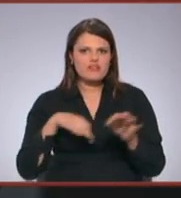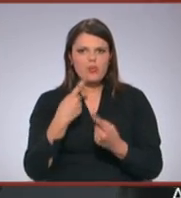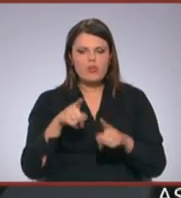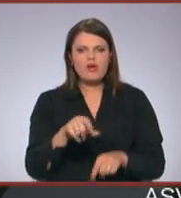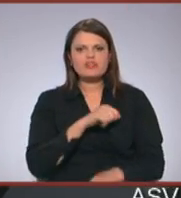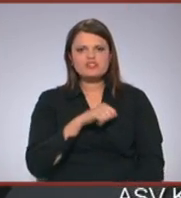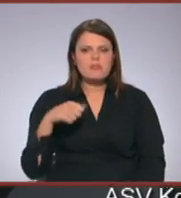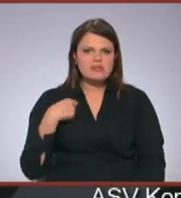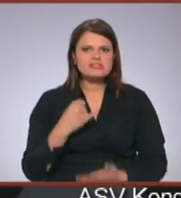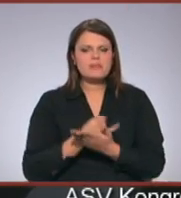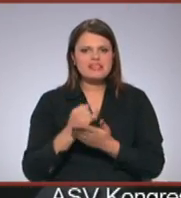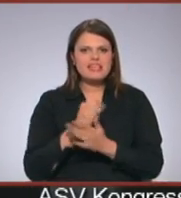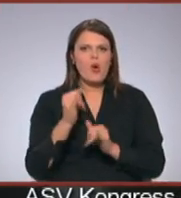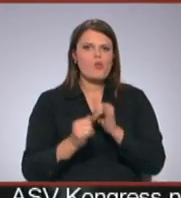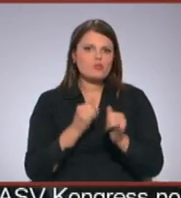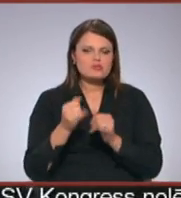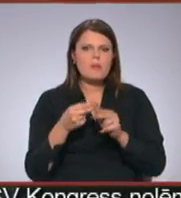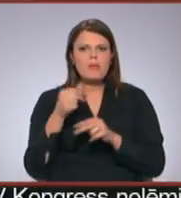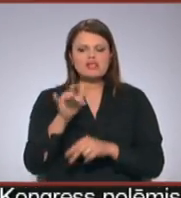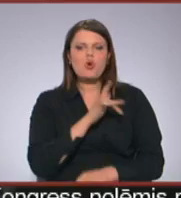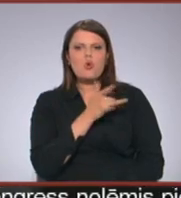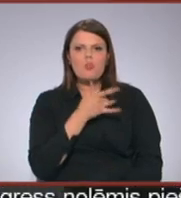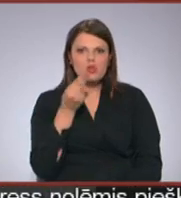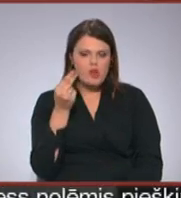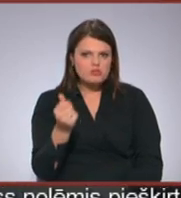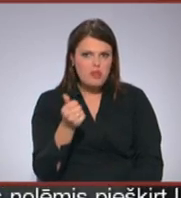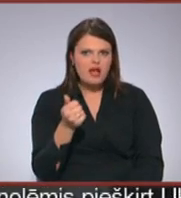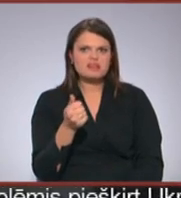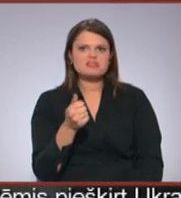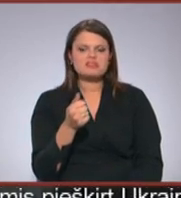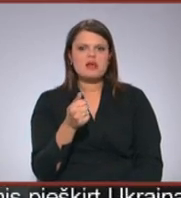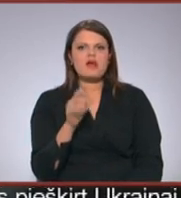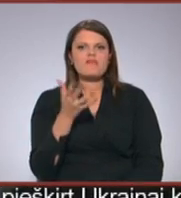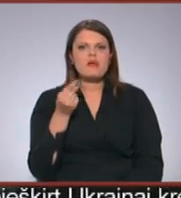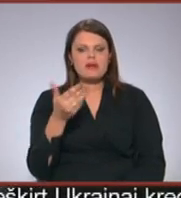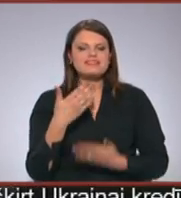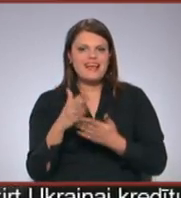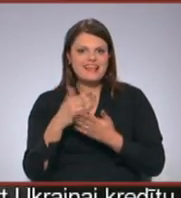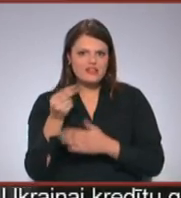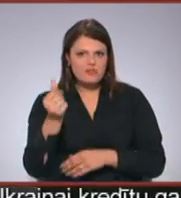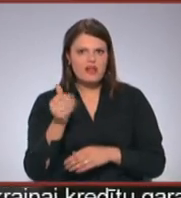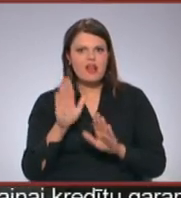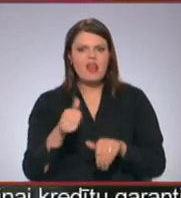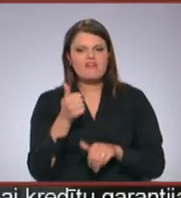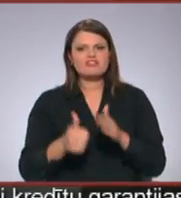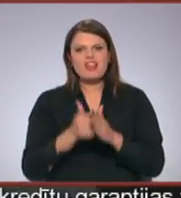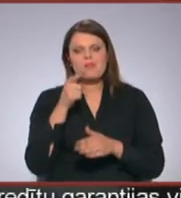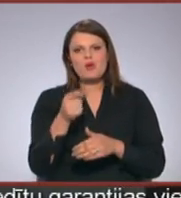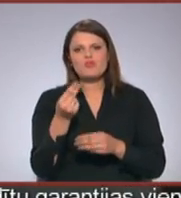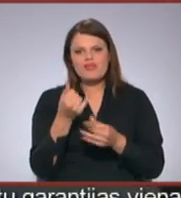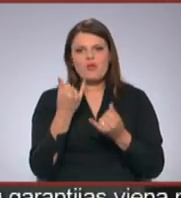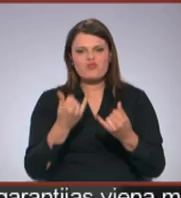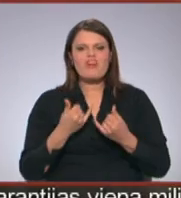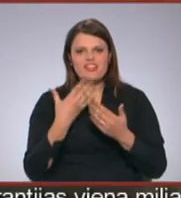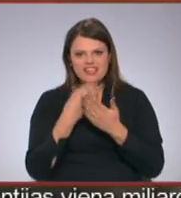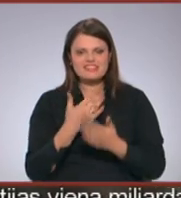tam tīra, uzkopj, maksā komunālos maksājumus, vai maksā kredītmaksājumus, lai viņš labāk to naudu velta sev,